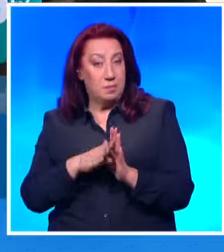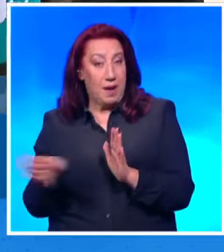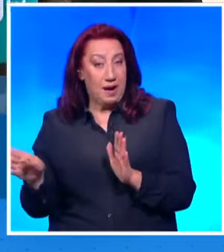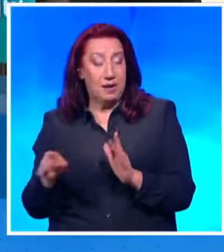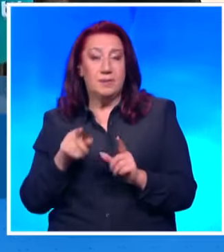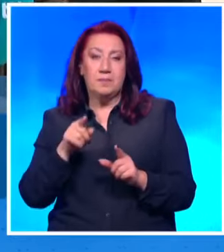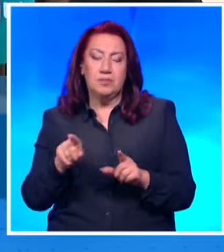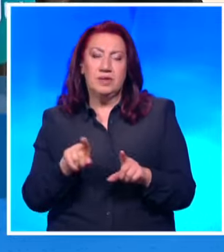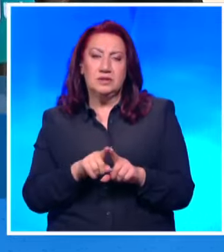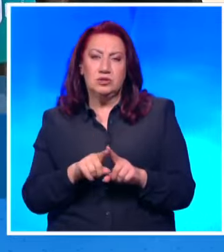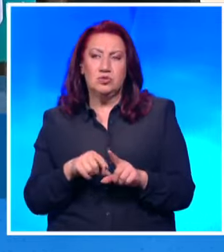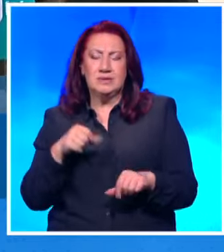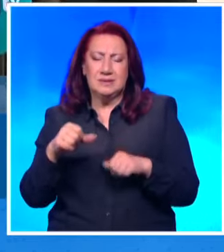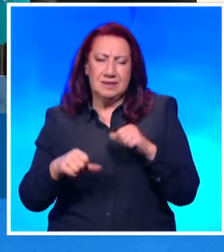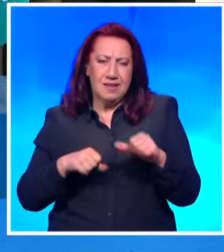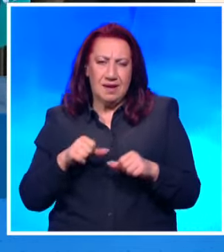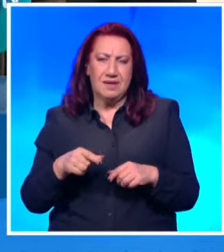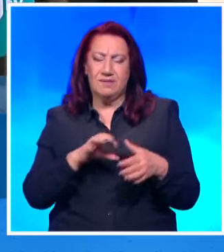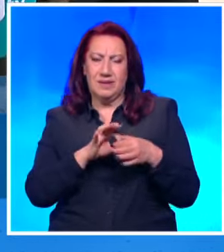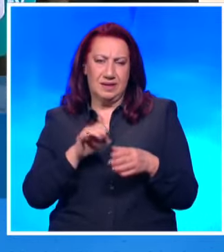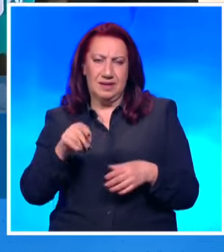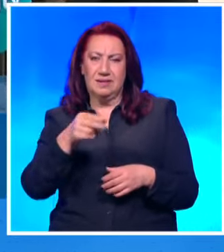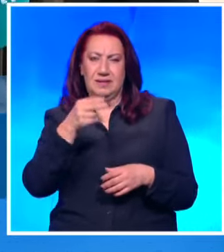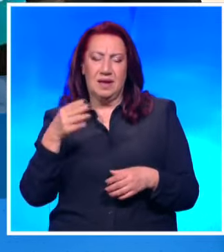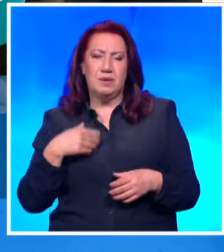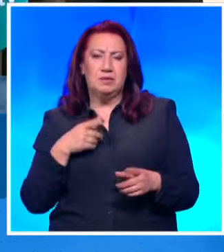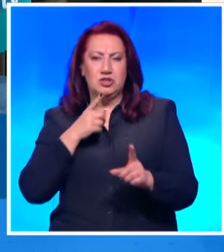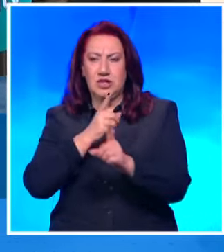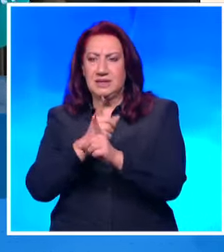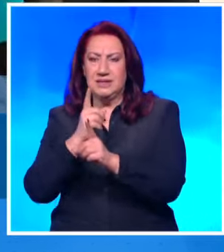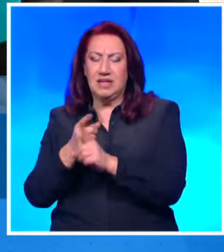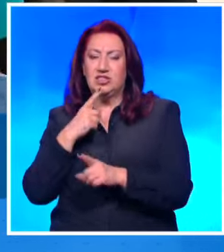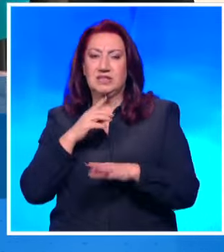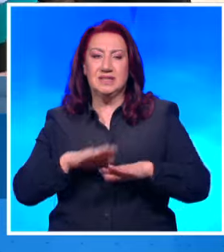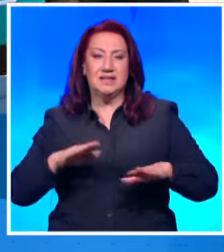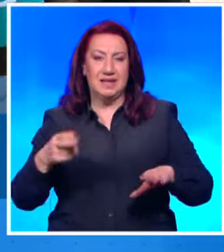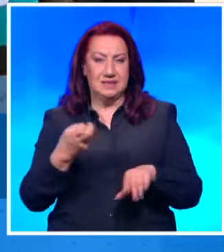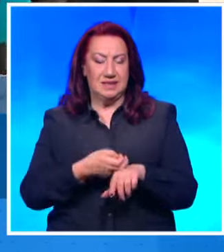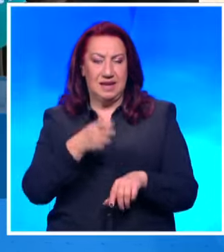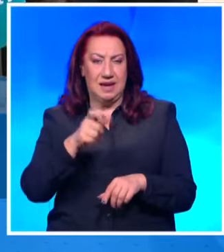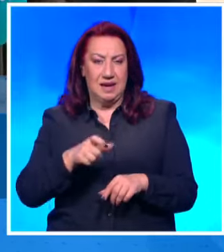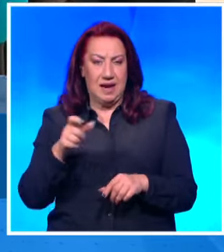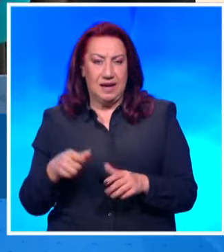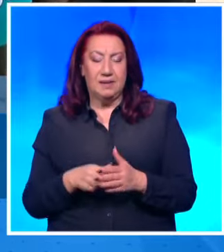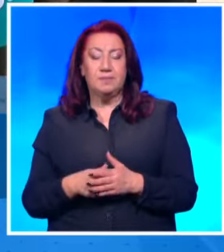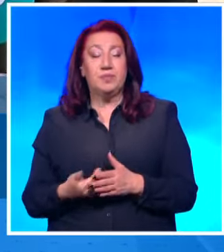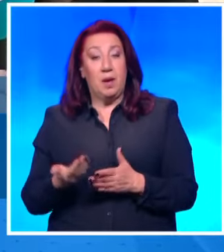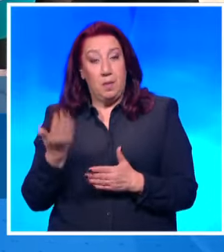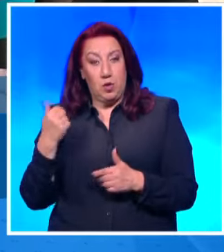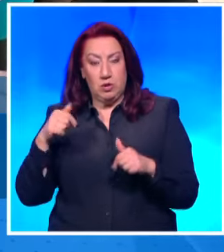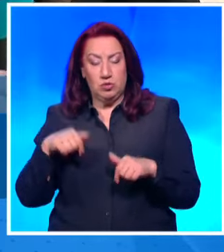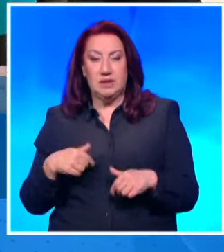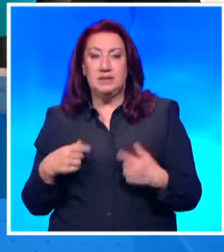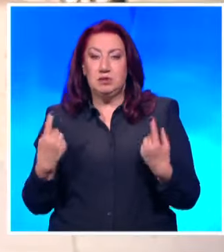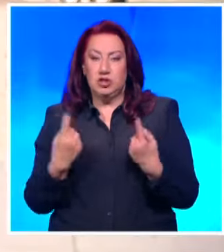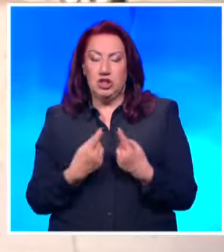около този казус, бяха проведени срещи с педиатри. По-рано през деня в Министерския съвет зад мен имаше среща между служебния